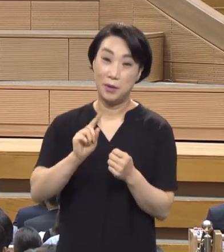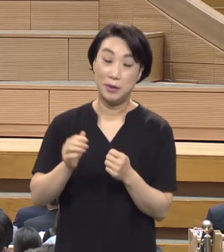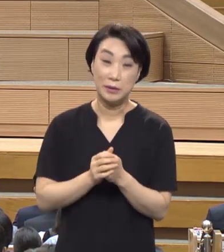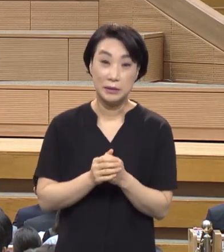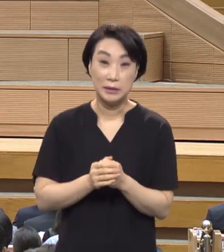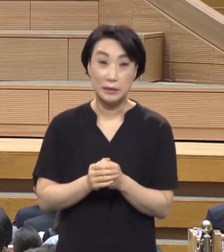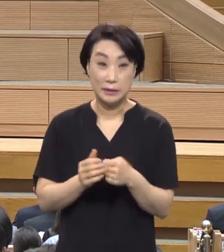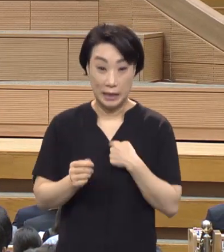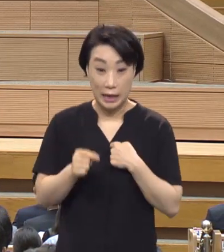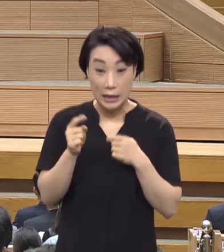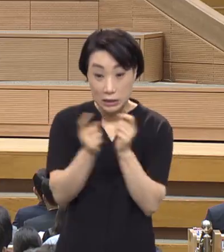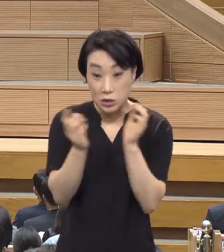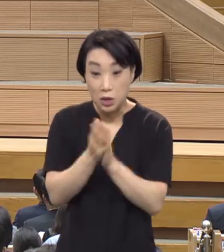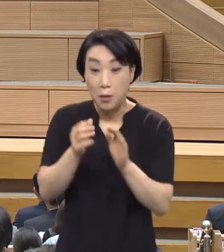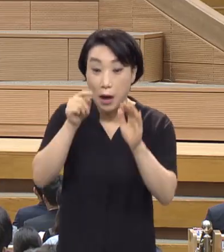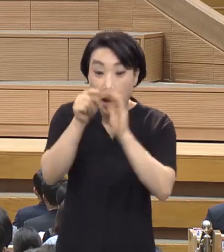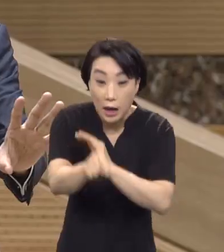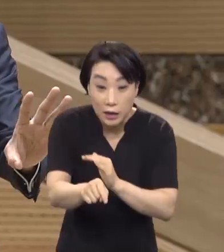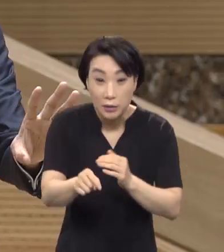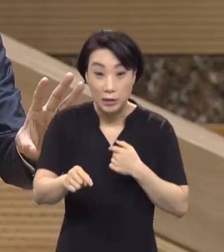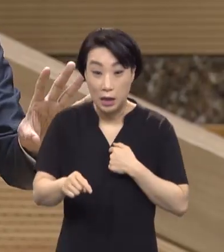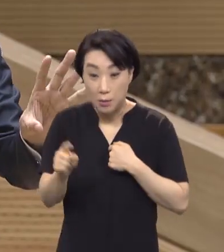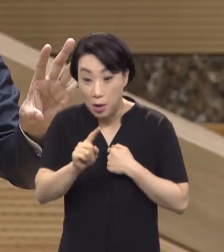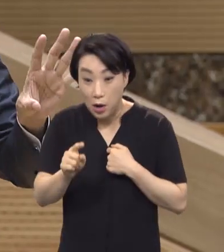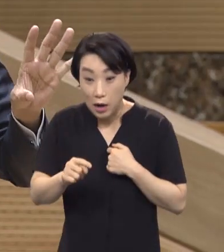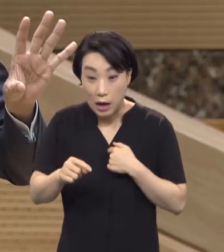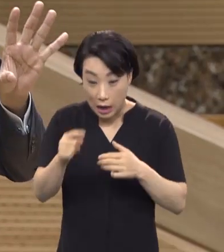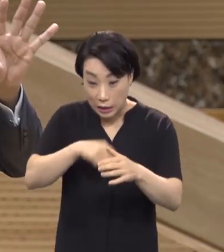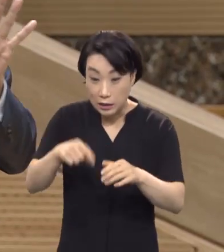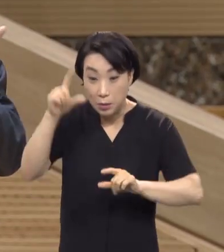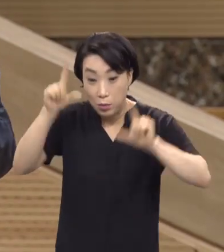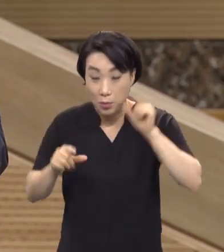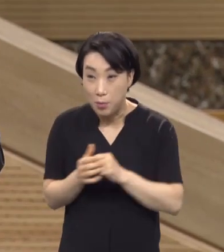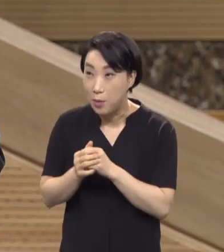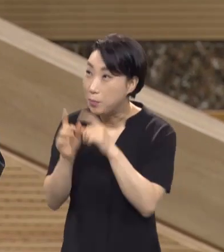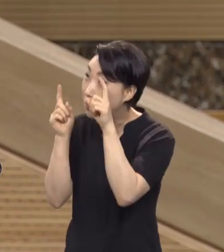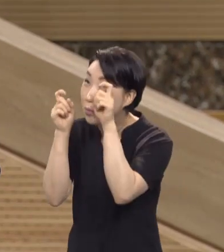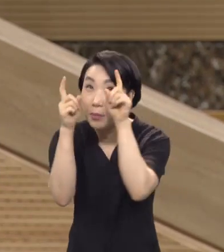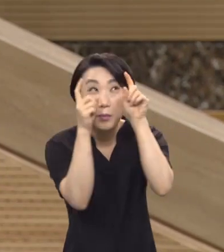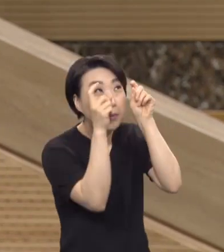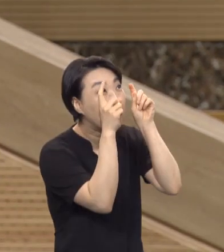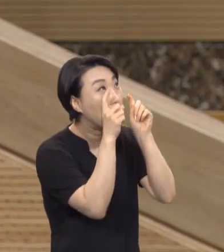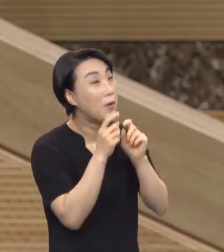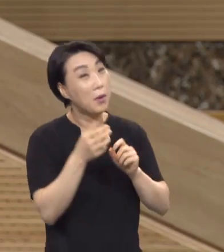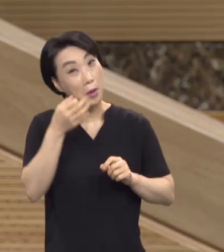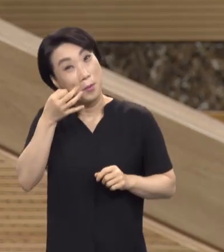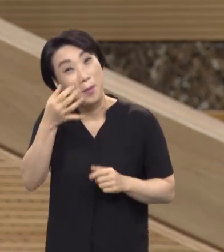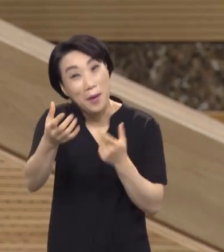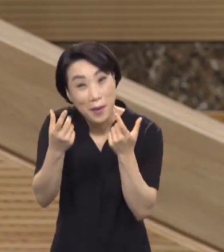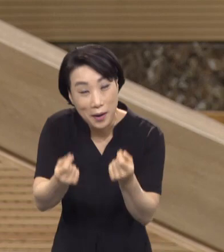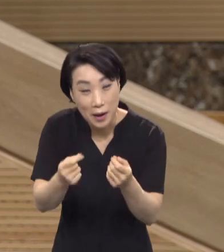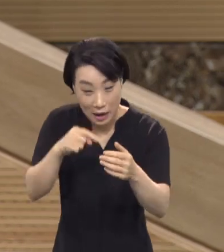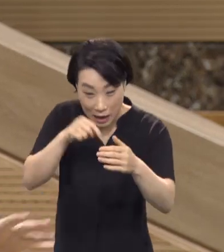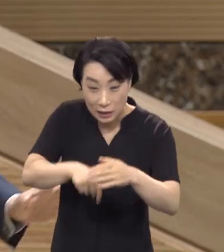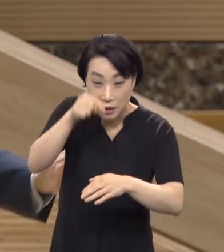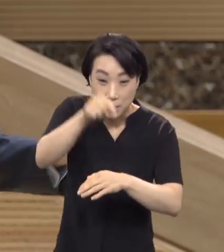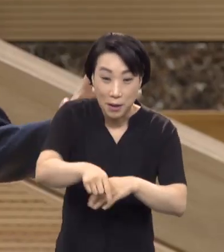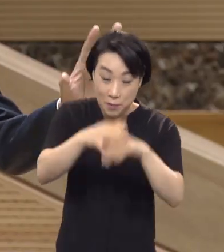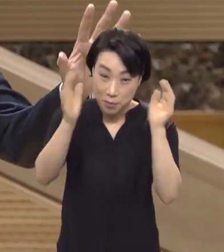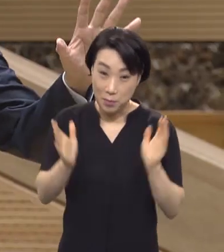안에 들어가도 이 실내가 어떻다고 그런 것을 전부 찍어서 보여주는 안한박을